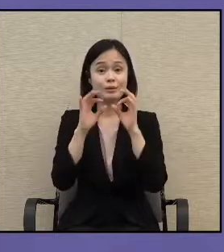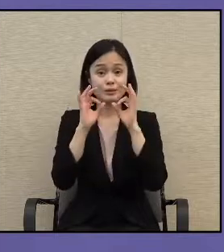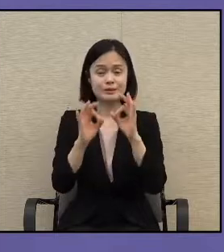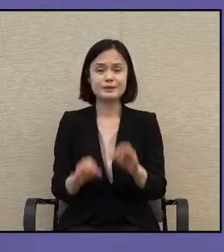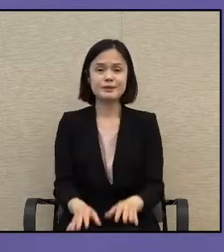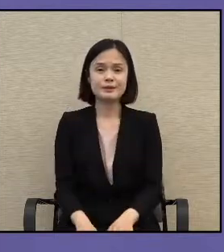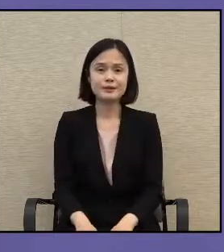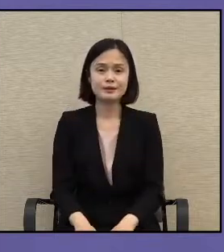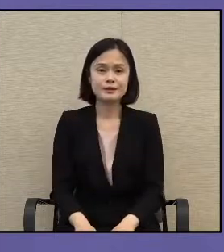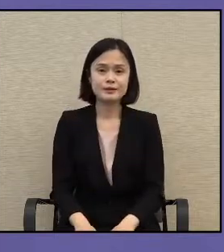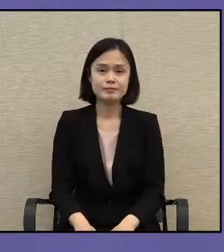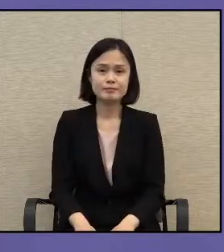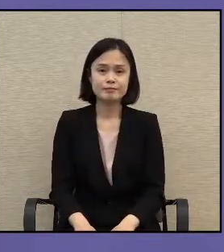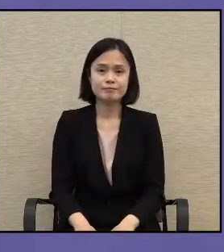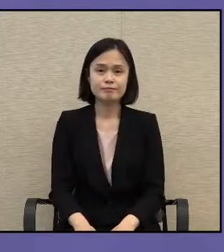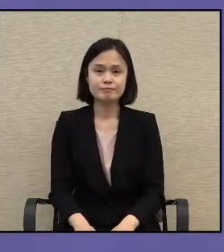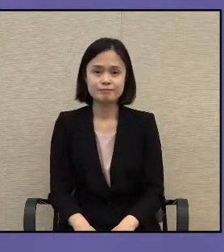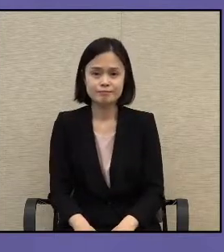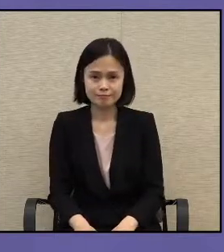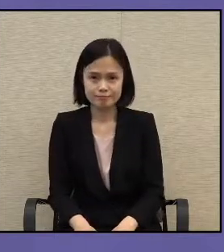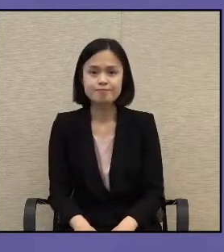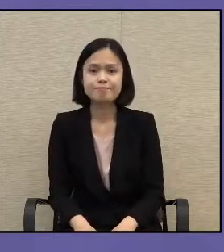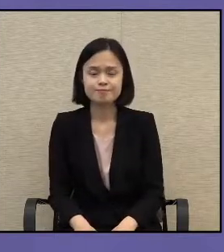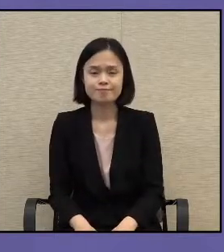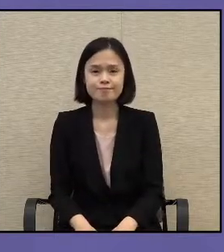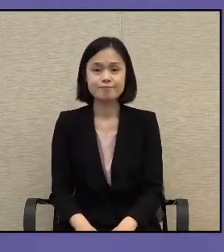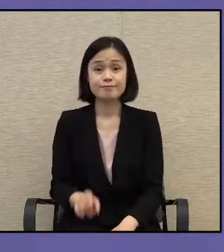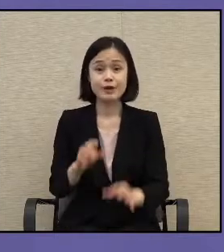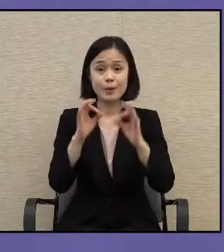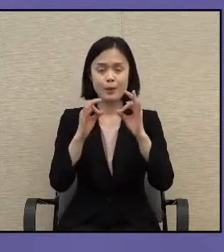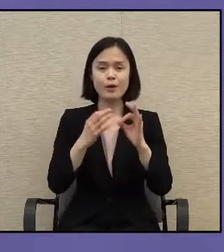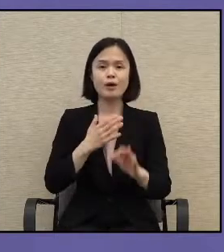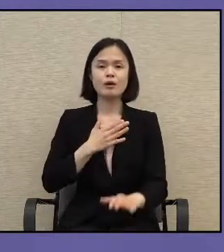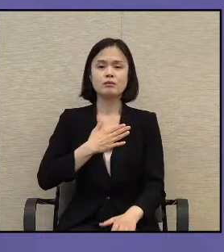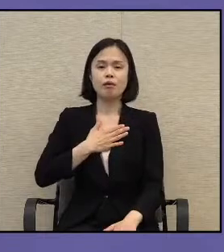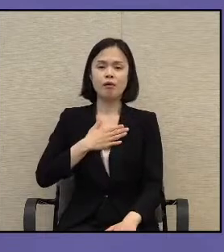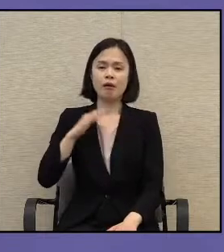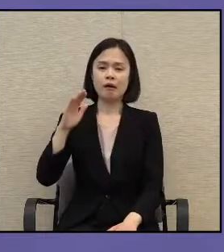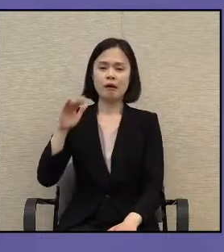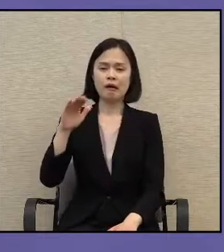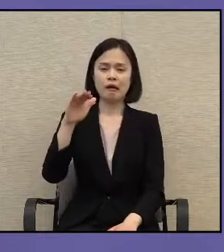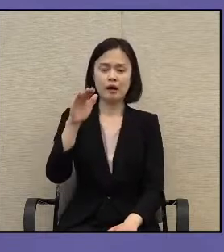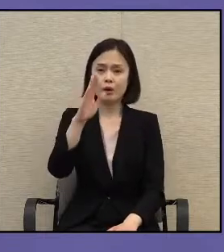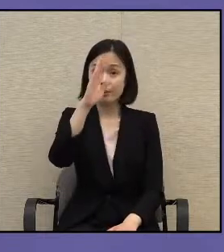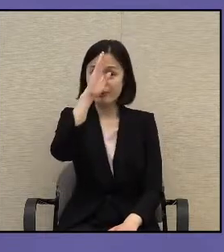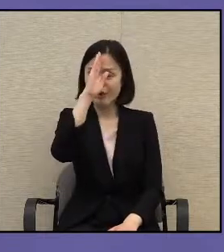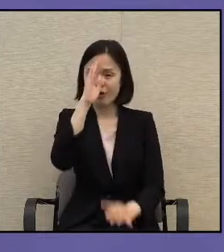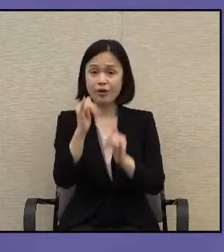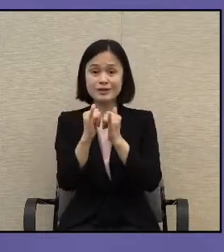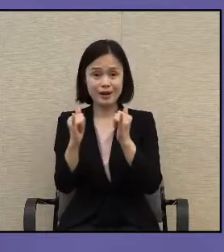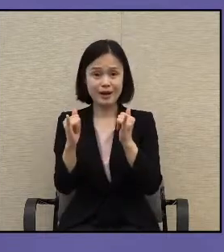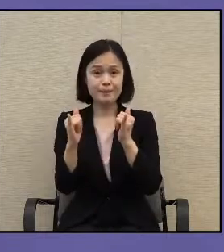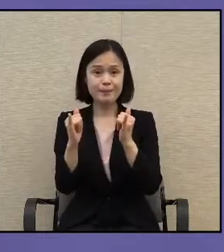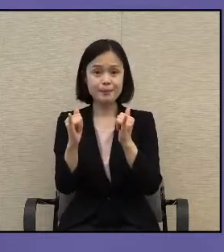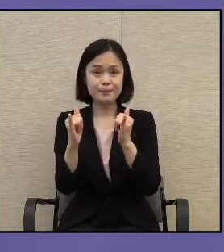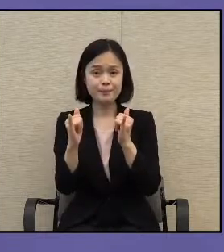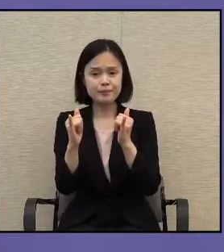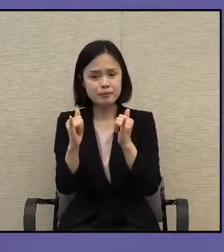스키조프레니아나 에서는 유럽에서조차도 한 10% 정도의 고용이라고 했는데, 여기는 놀랍게도 이제